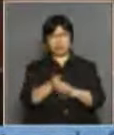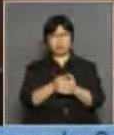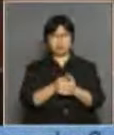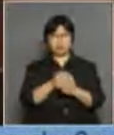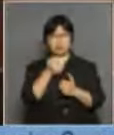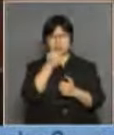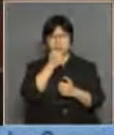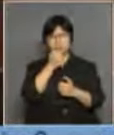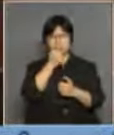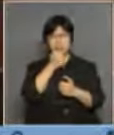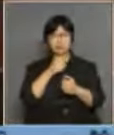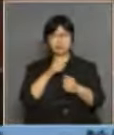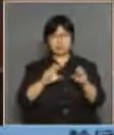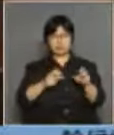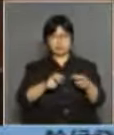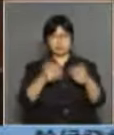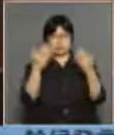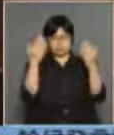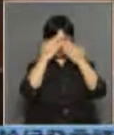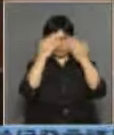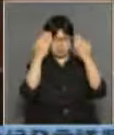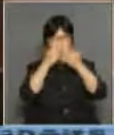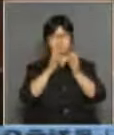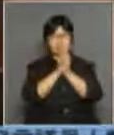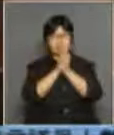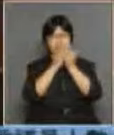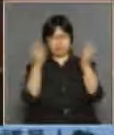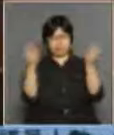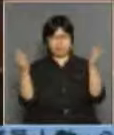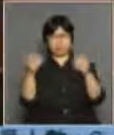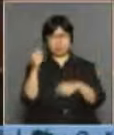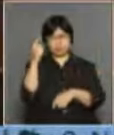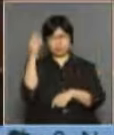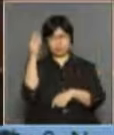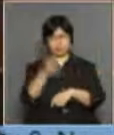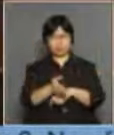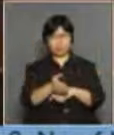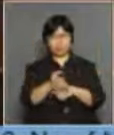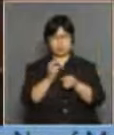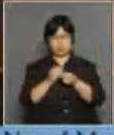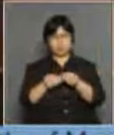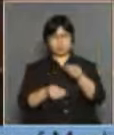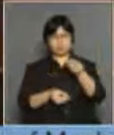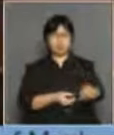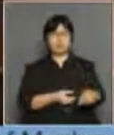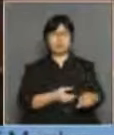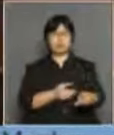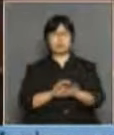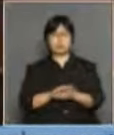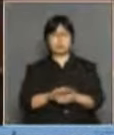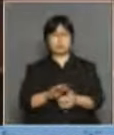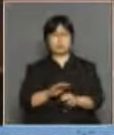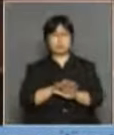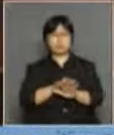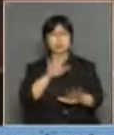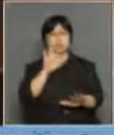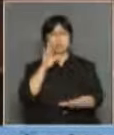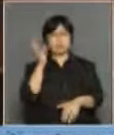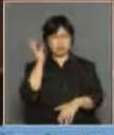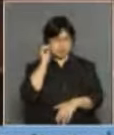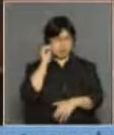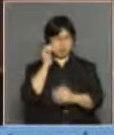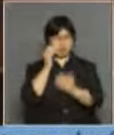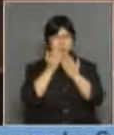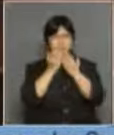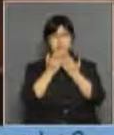媒、電台、電視台、報紙是單向的資訊提供者觀眾、聽眾、讀者是受